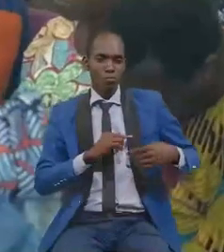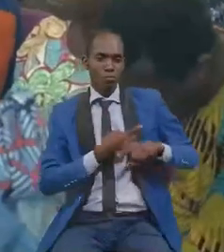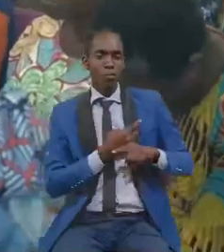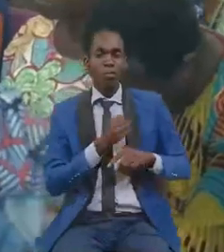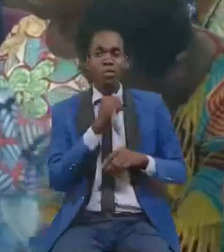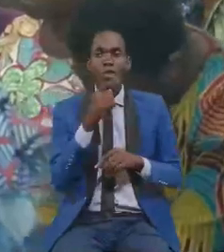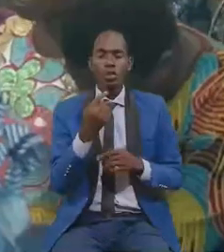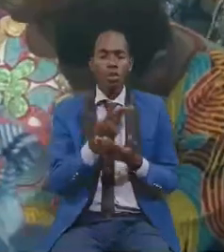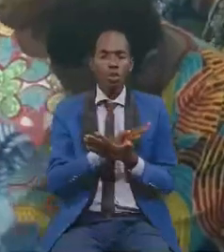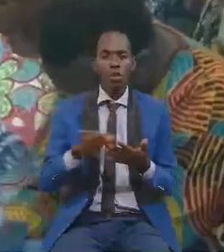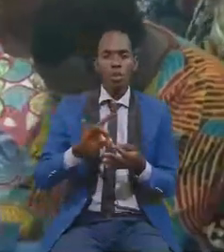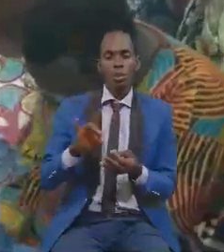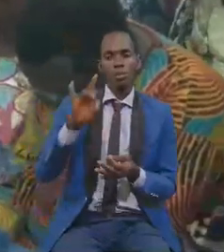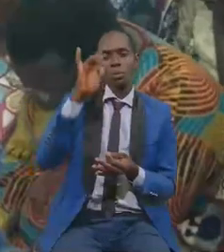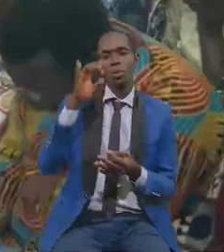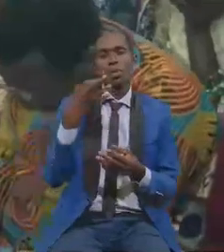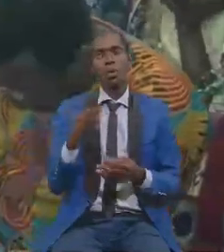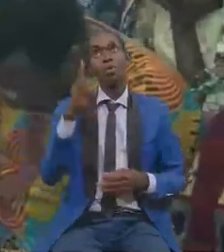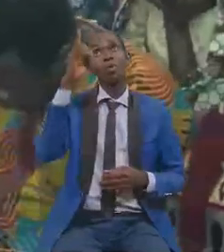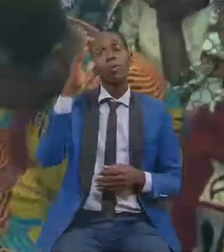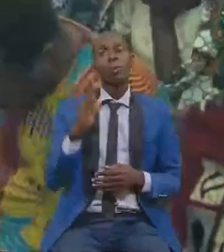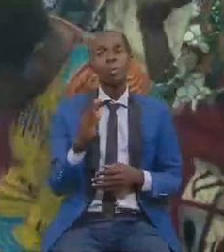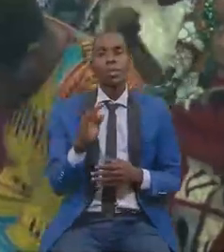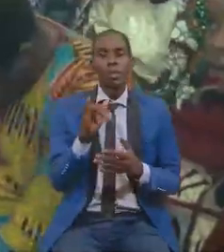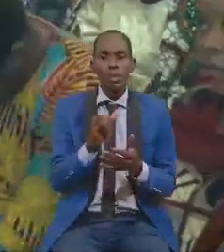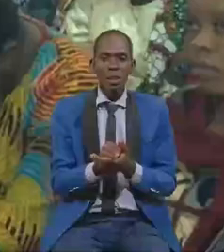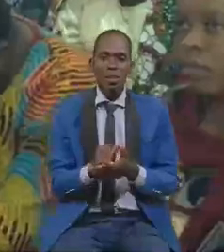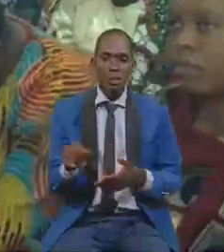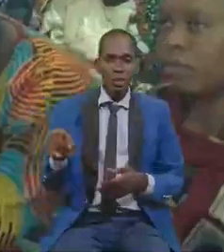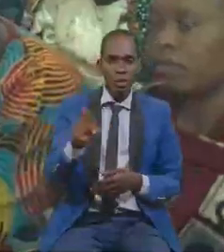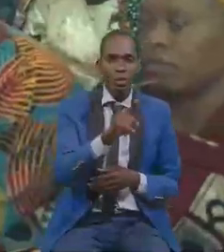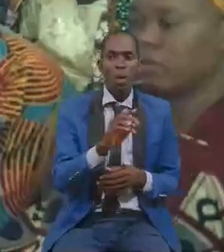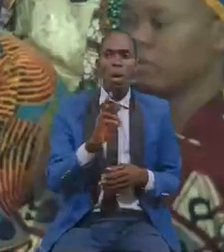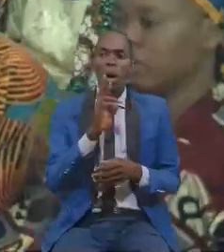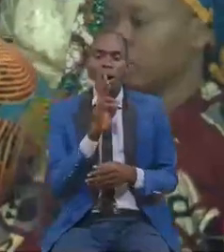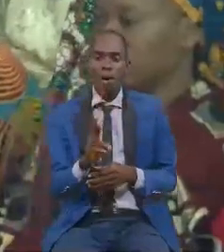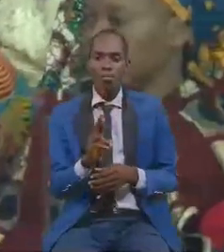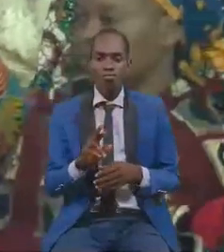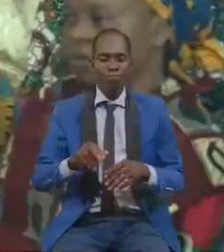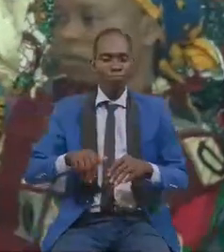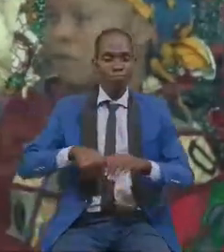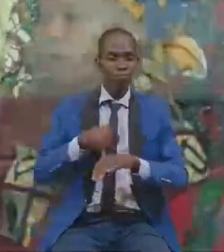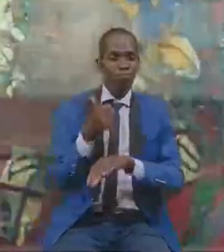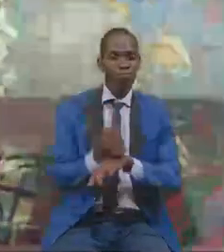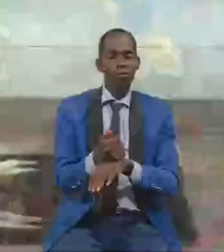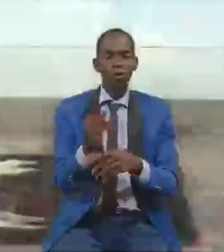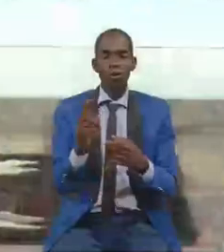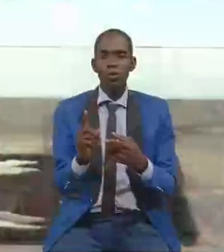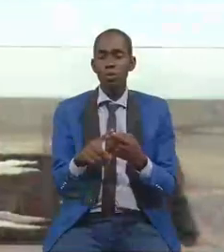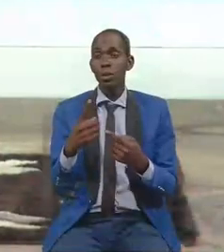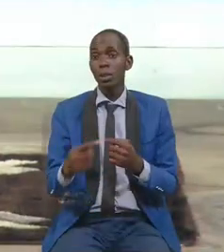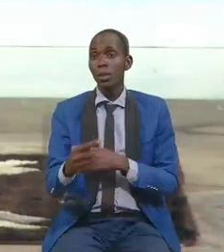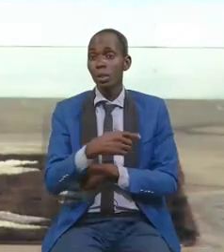Dieu, par lequel vous avez été scellés pour le jour de la rédemption. Que